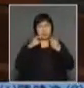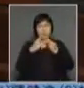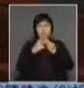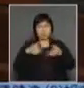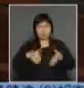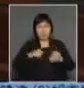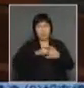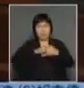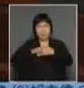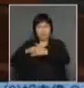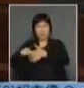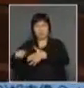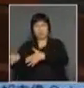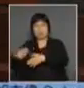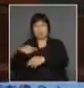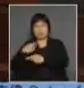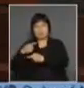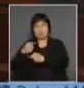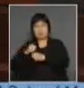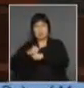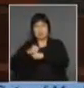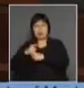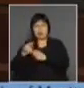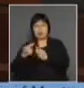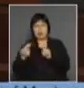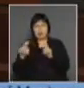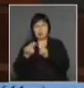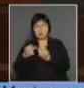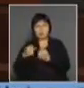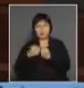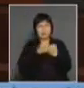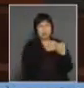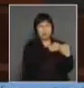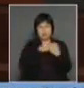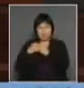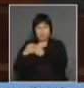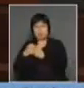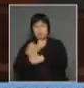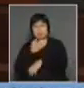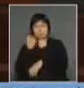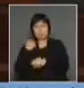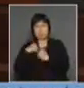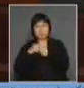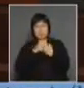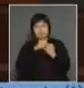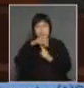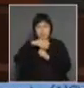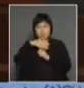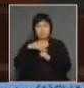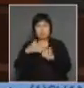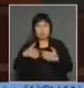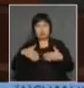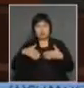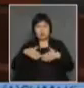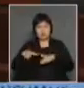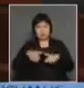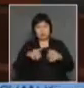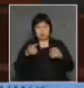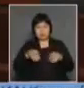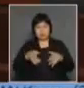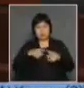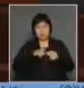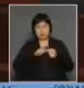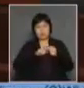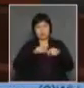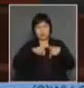園，並且來回地打，到清晨更打到金鐘海富地鐵站。過程中，